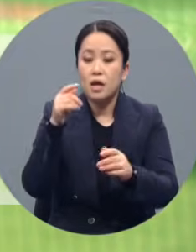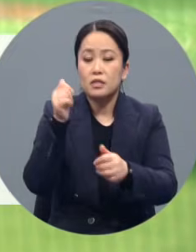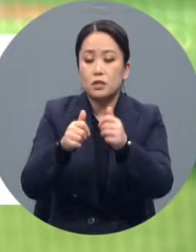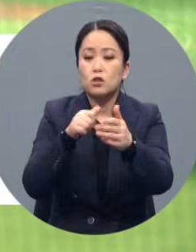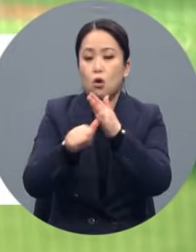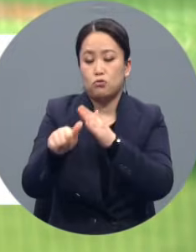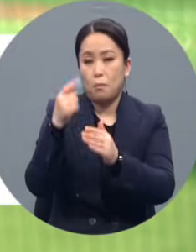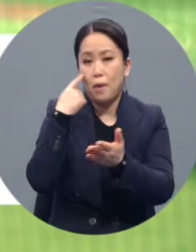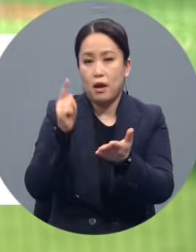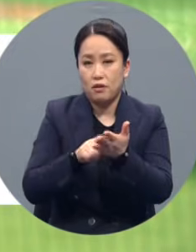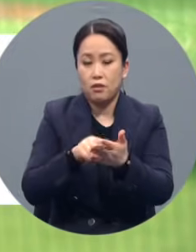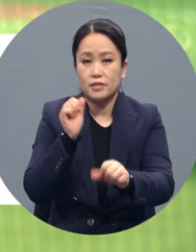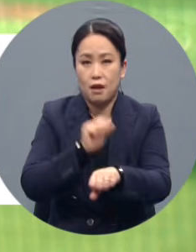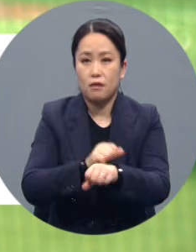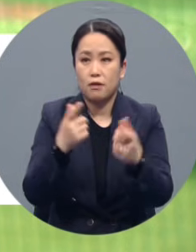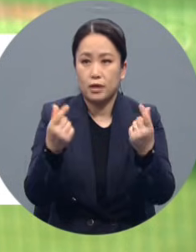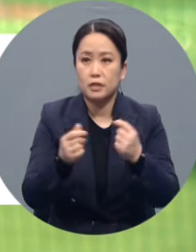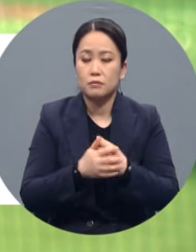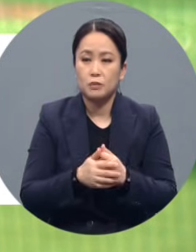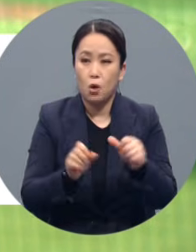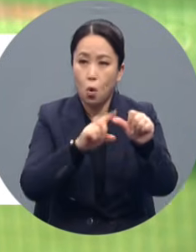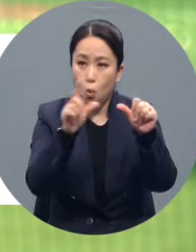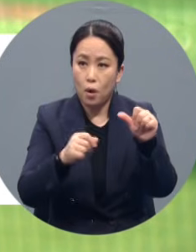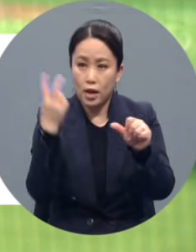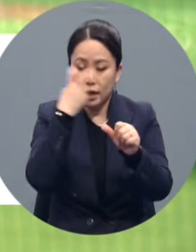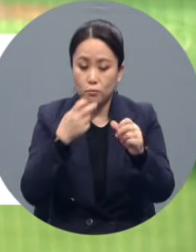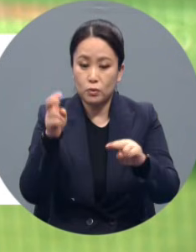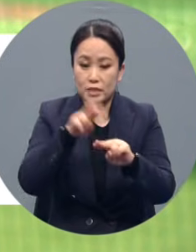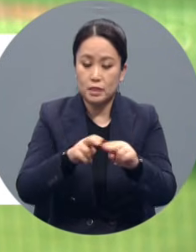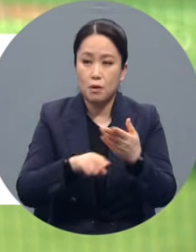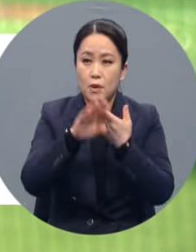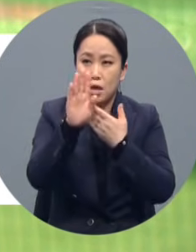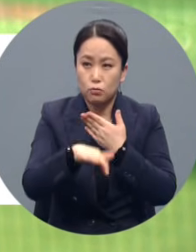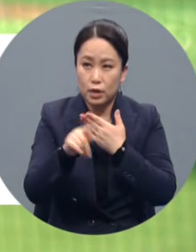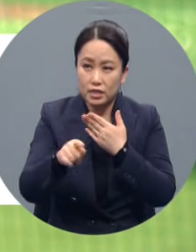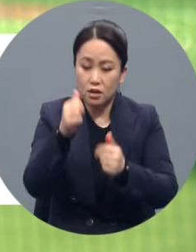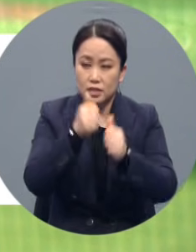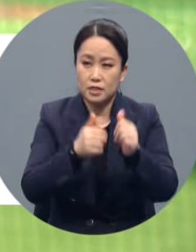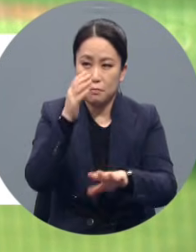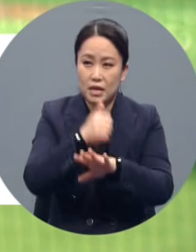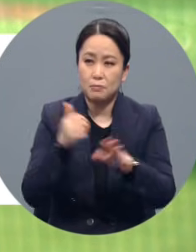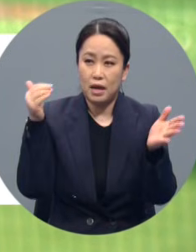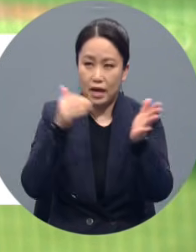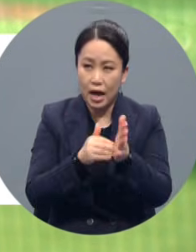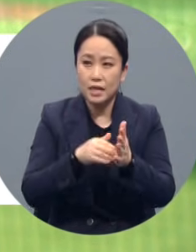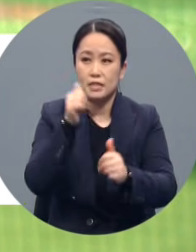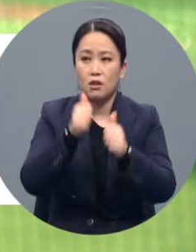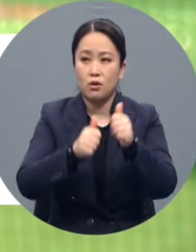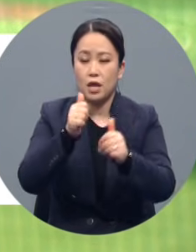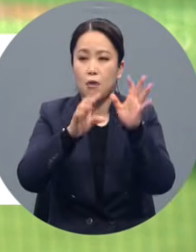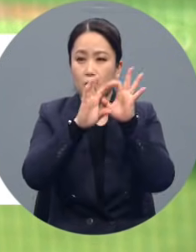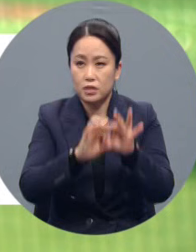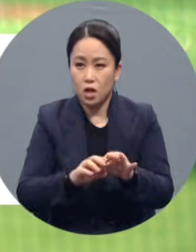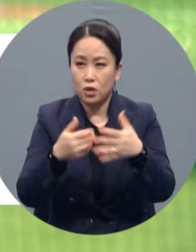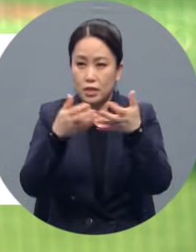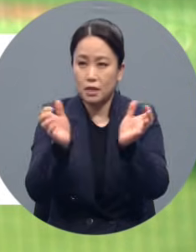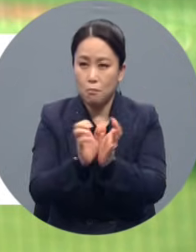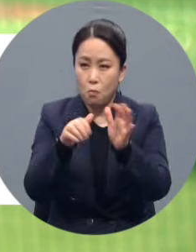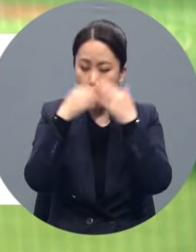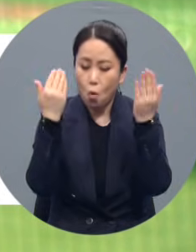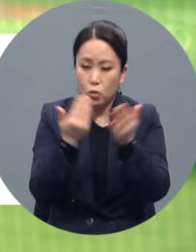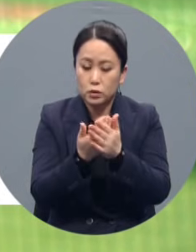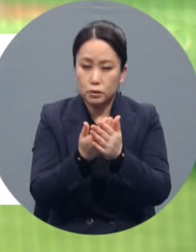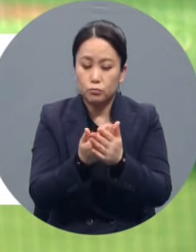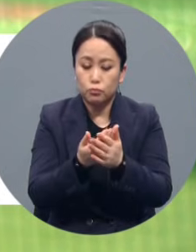where we finished at the end of the season, the growth as a team in so many different areas, I would give it a grade